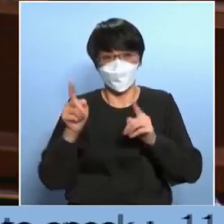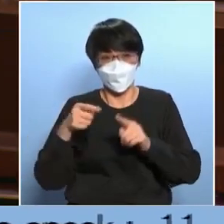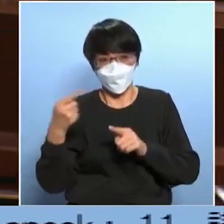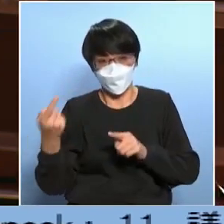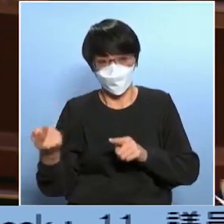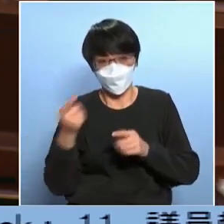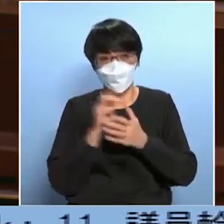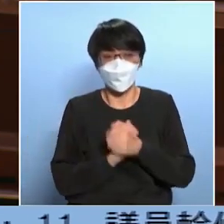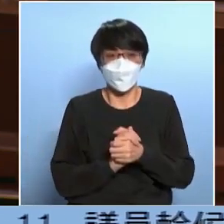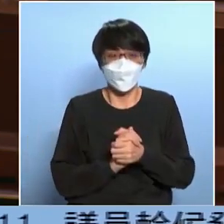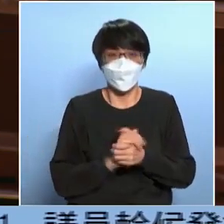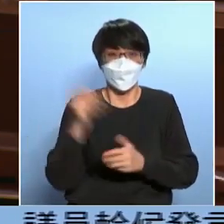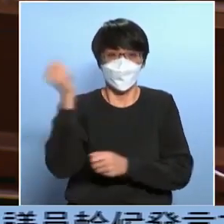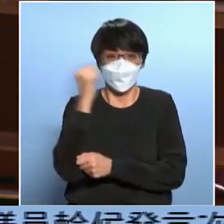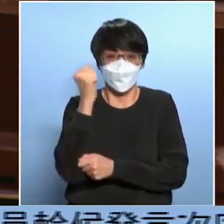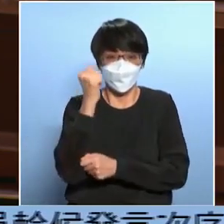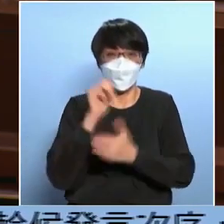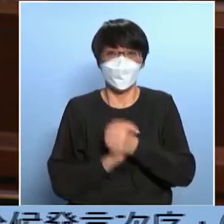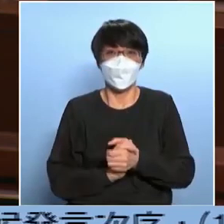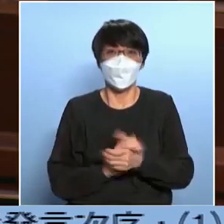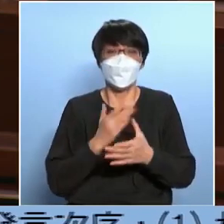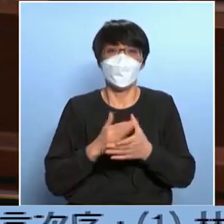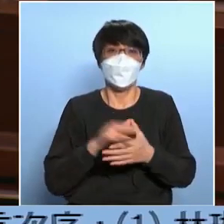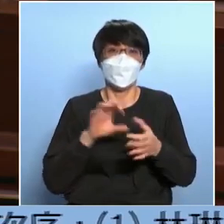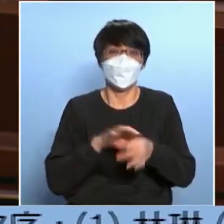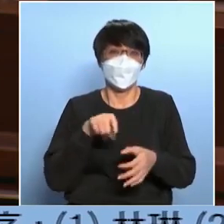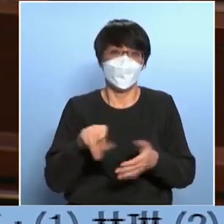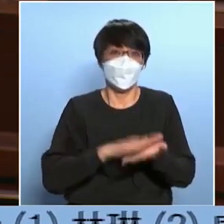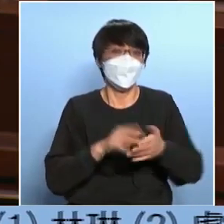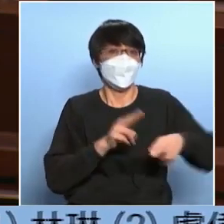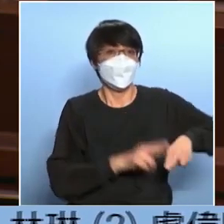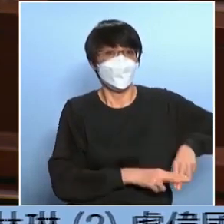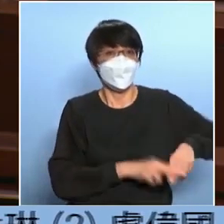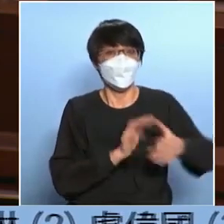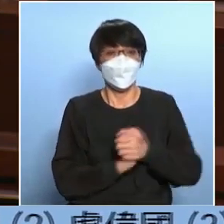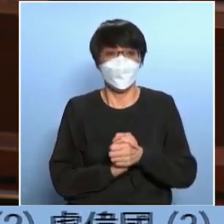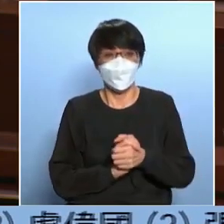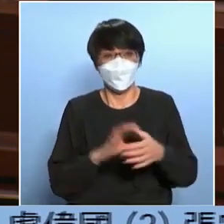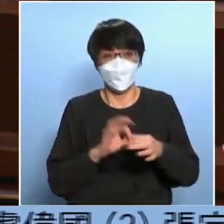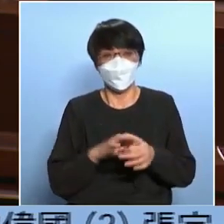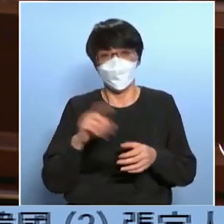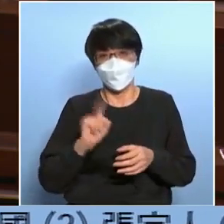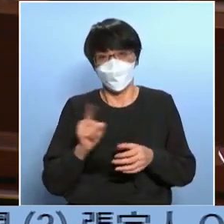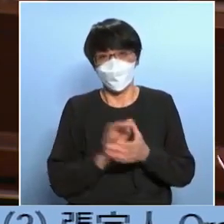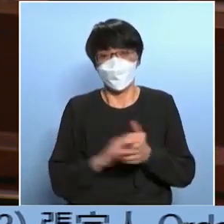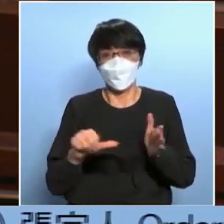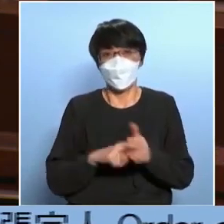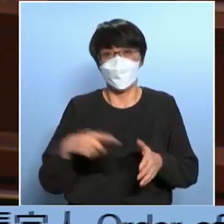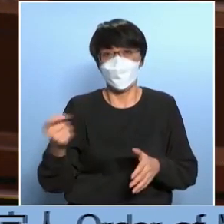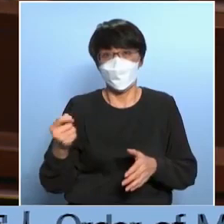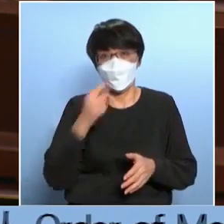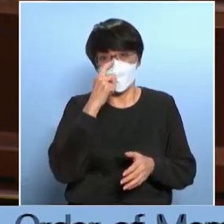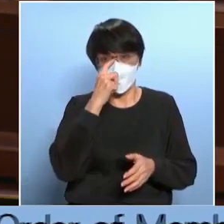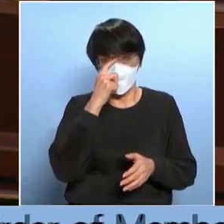嘅福利設施嘅，所以對呢點咧，我係有保留。咁至於對於話點樣可以最快增